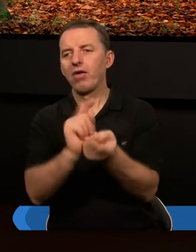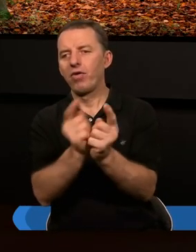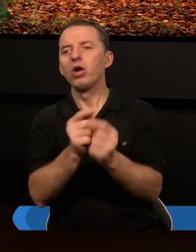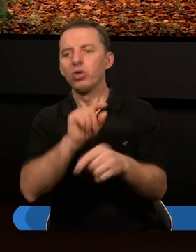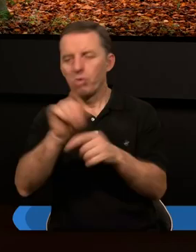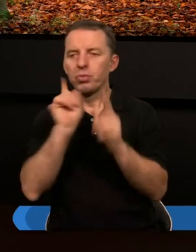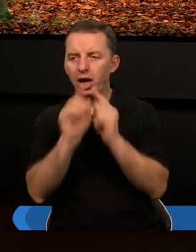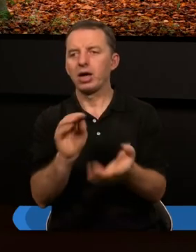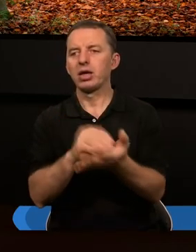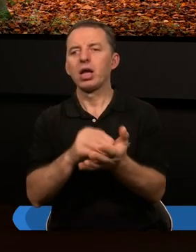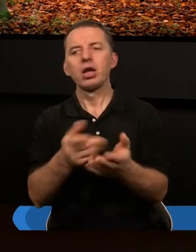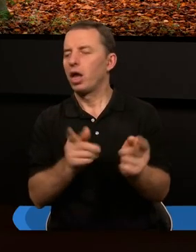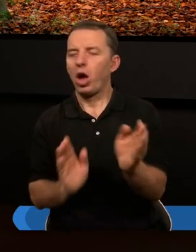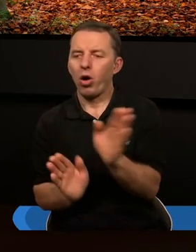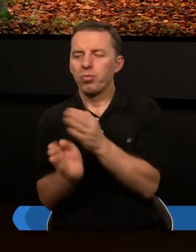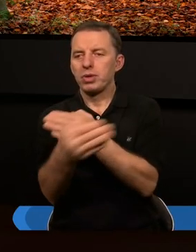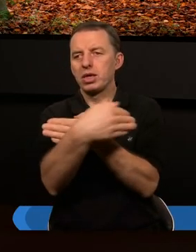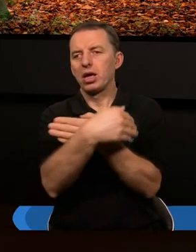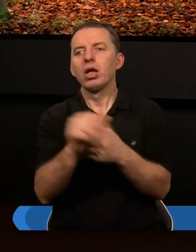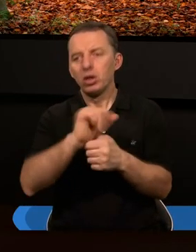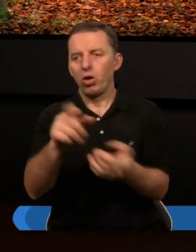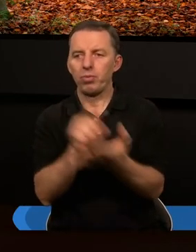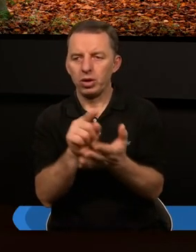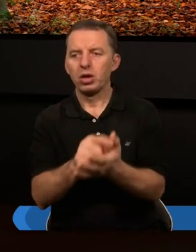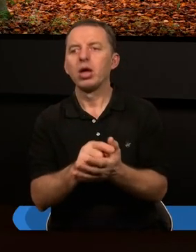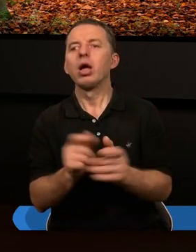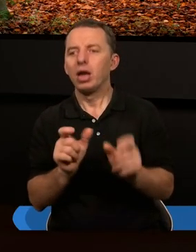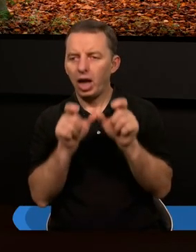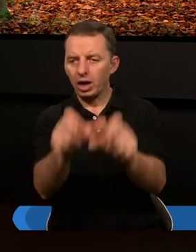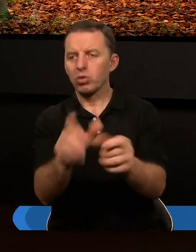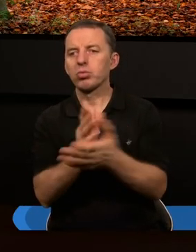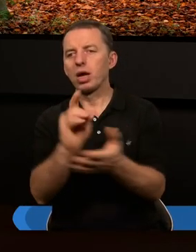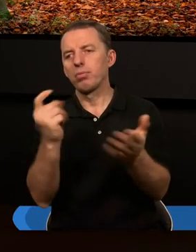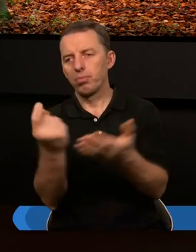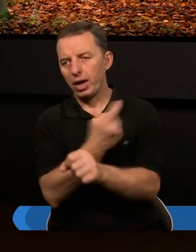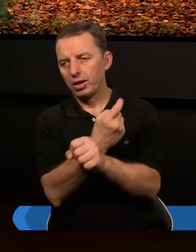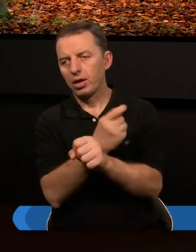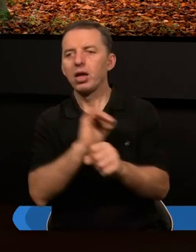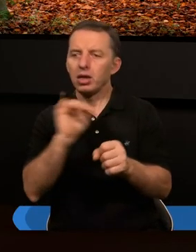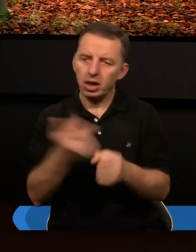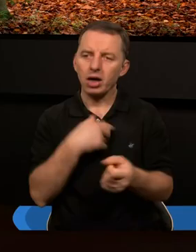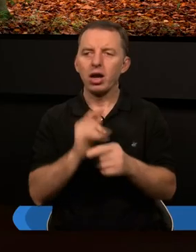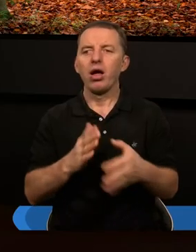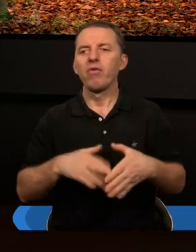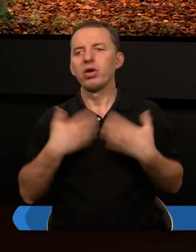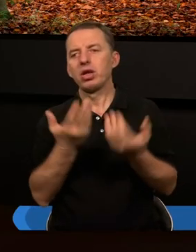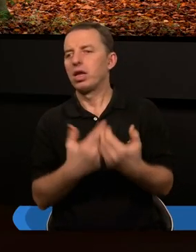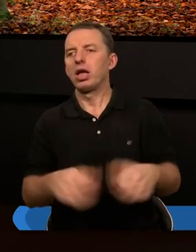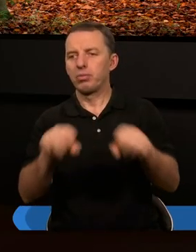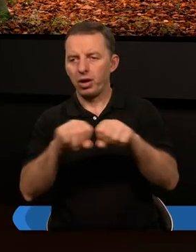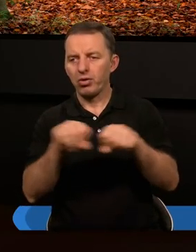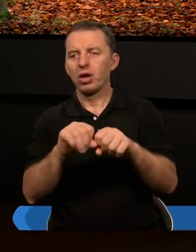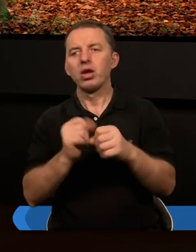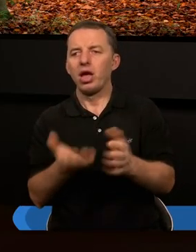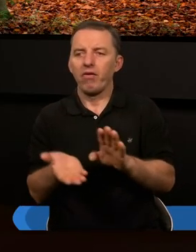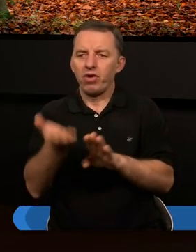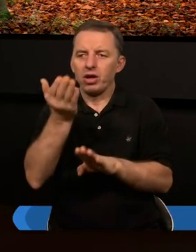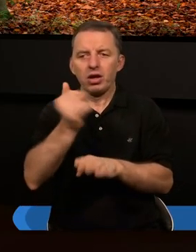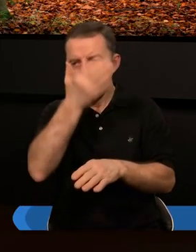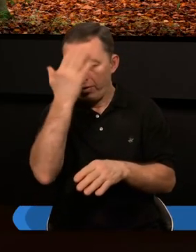praktyczne rady. Nie omijać tego. Są podatki narzucone przez państwo bez względu na to, jak nam się wydają niesprawiedliwe, jak